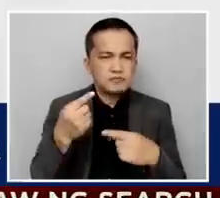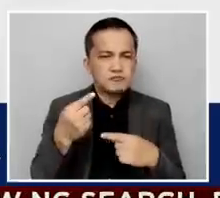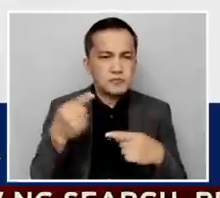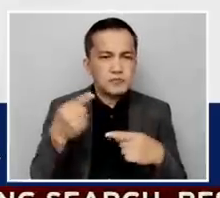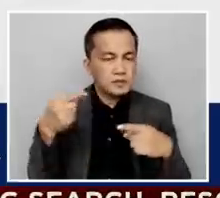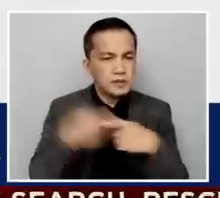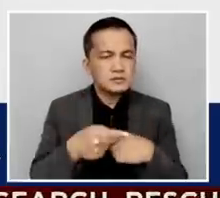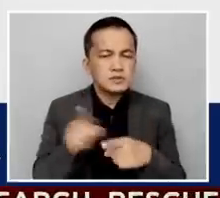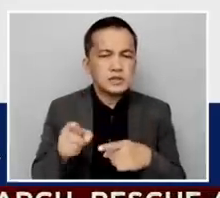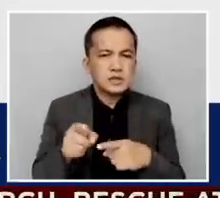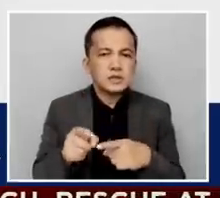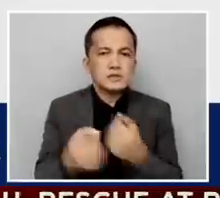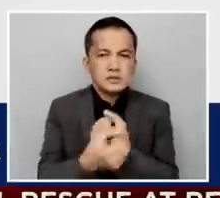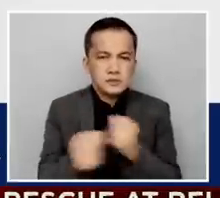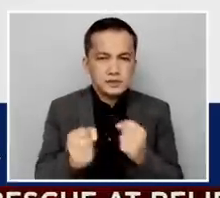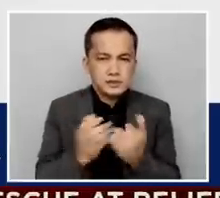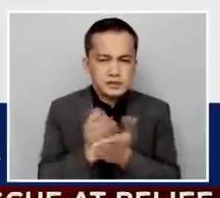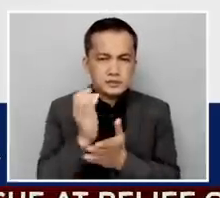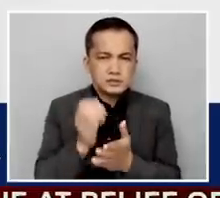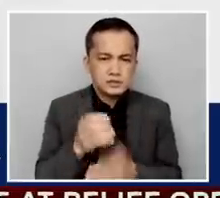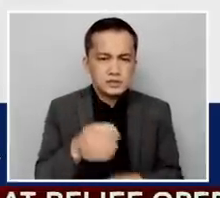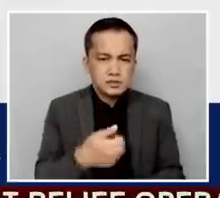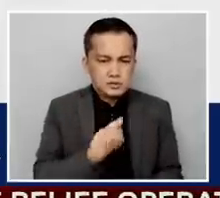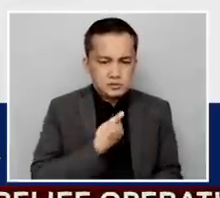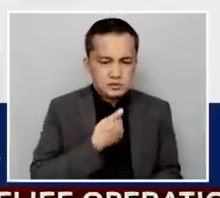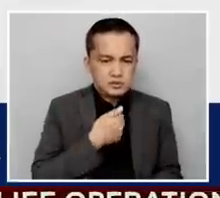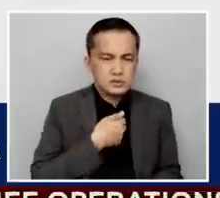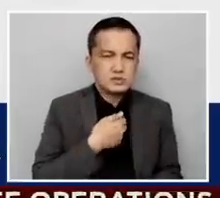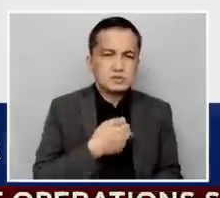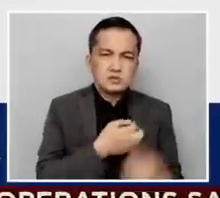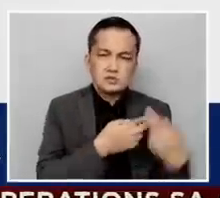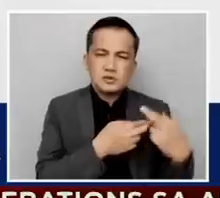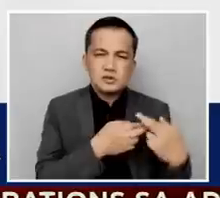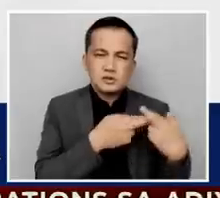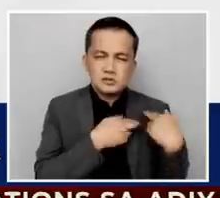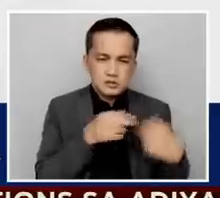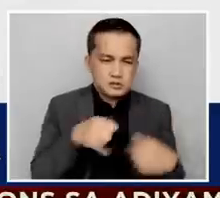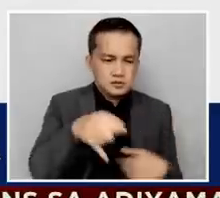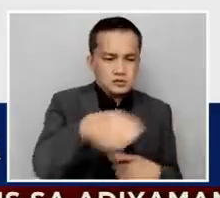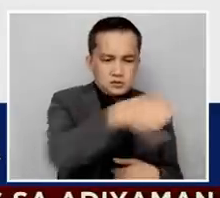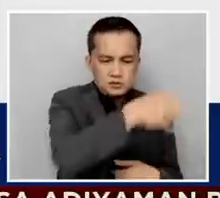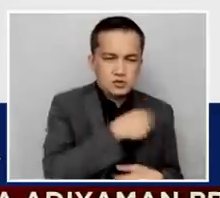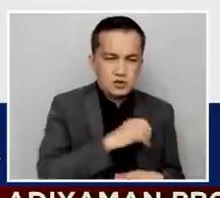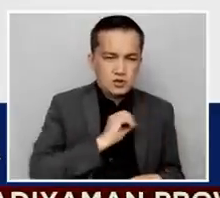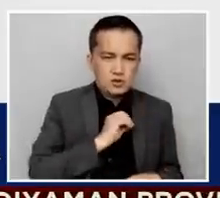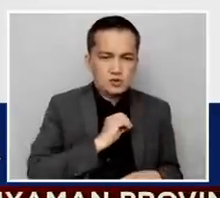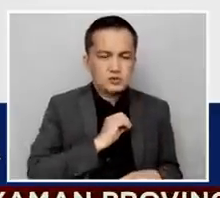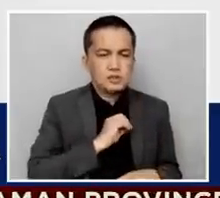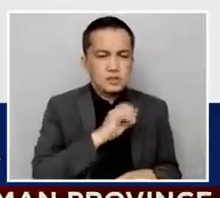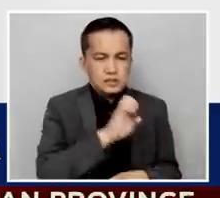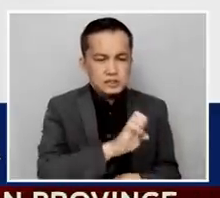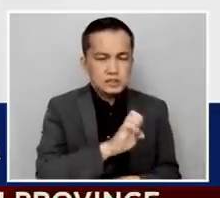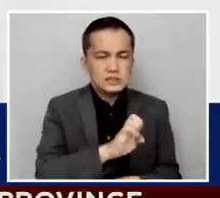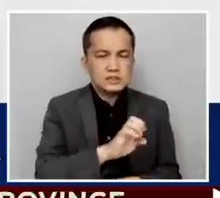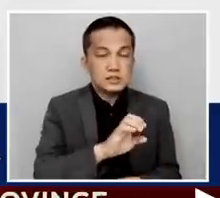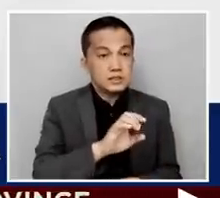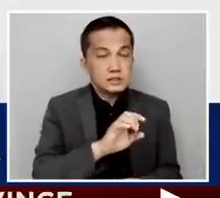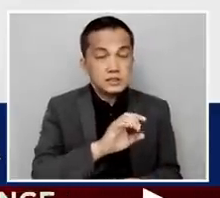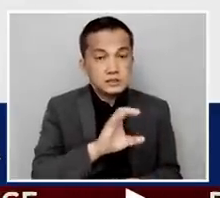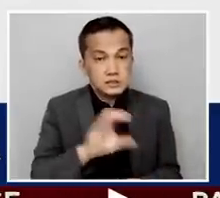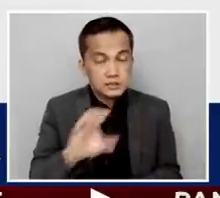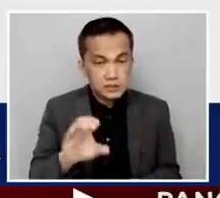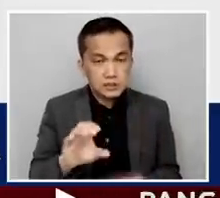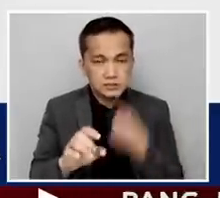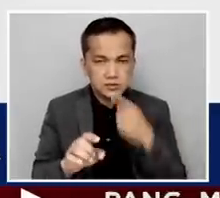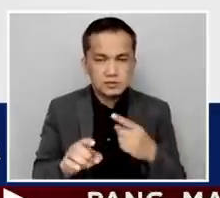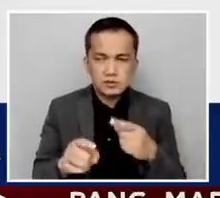jurisdiksyon ng bansa sa loob ng mismong exclusive economic zone nito. Nakakadismaya umano na nangyari ang insidente matapos lamang